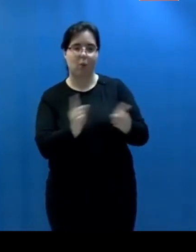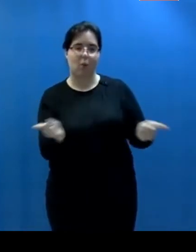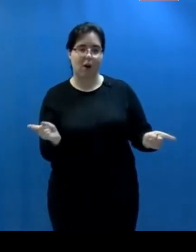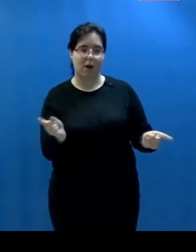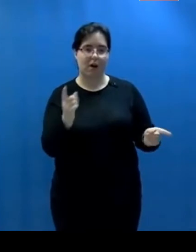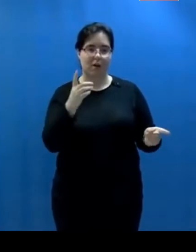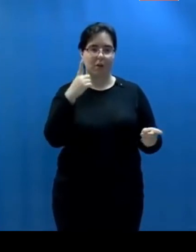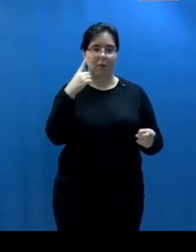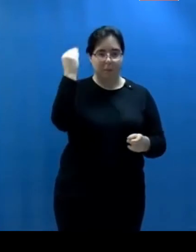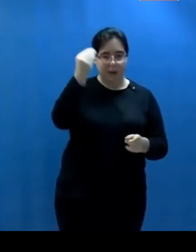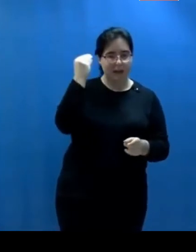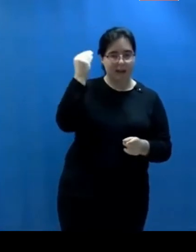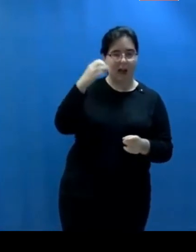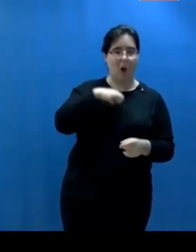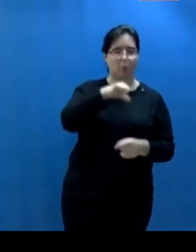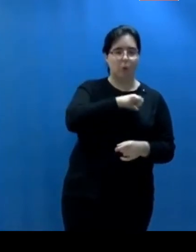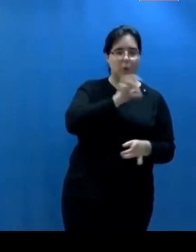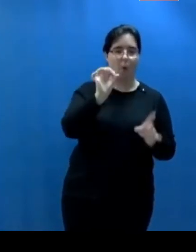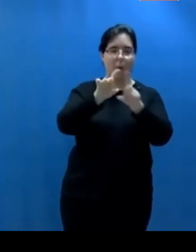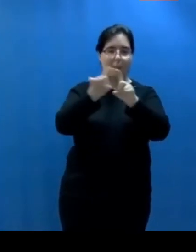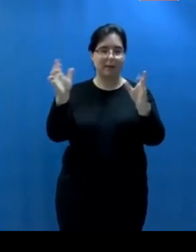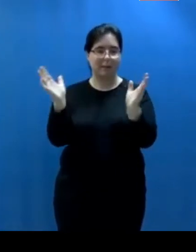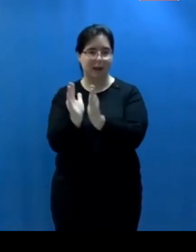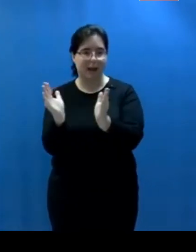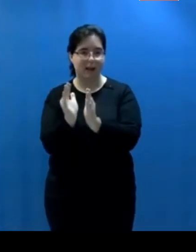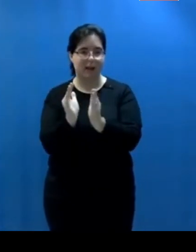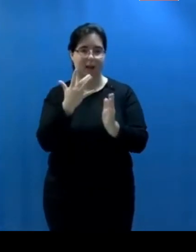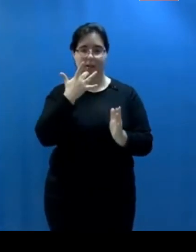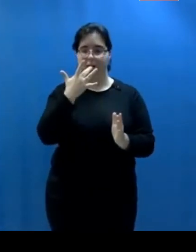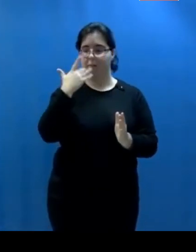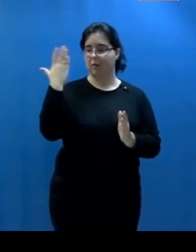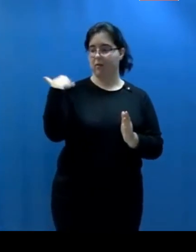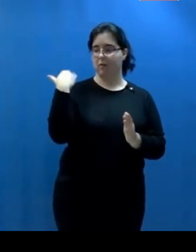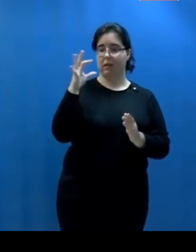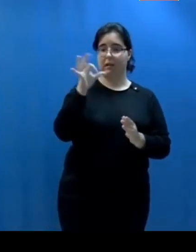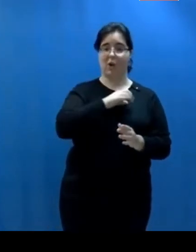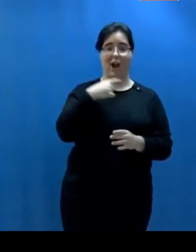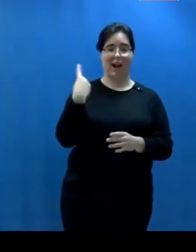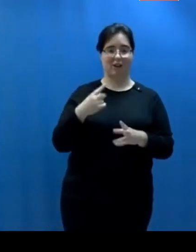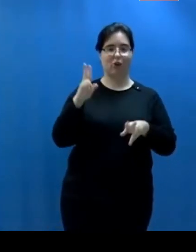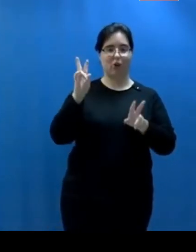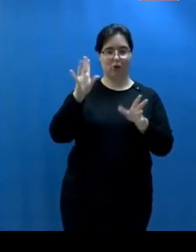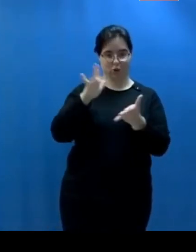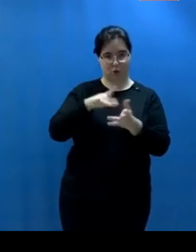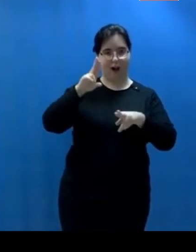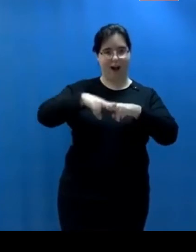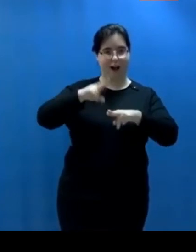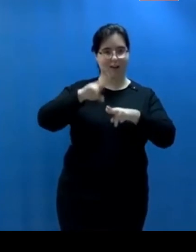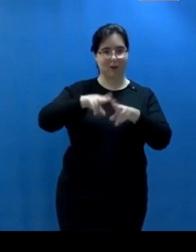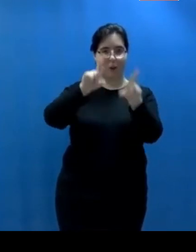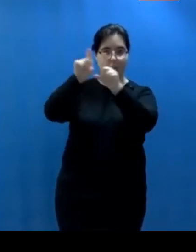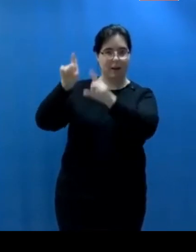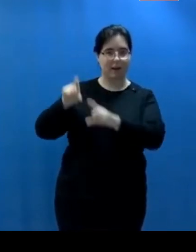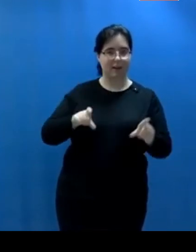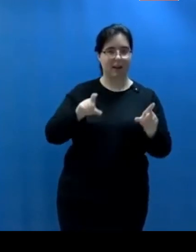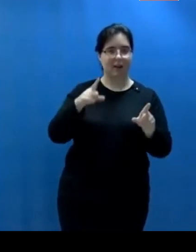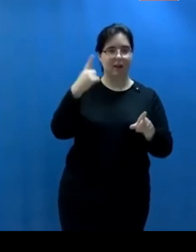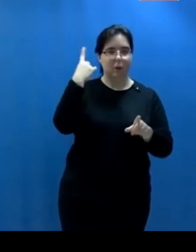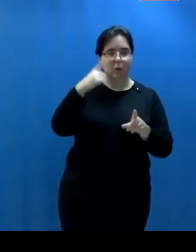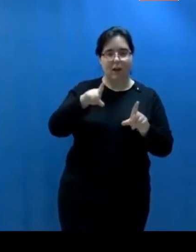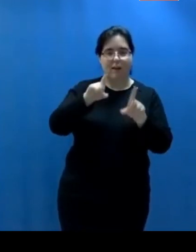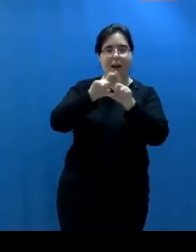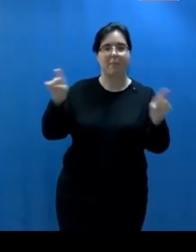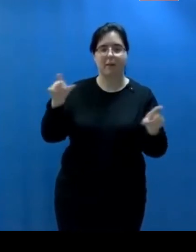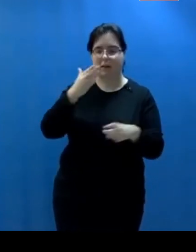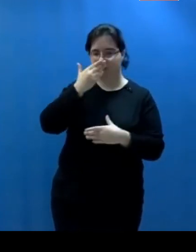autònoms. Esta setmana feien un acte amb autònoms. Estaven la senyora Carrasco i la senyora Prades allí fent-se una foto. Saben quants empresaris honrats no han pogut treballar en